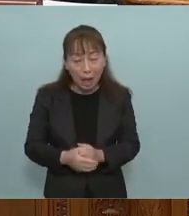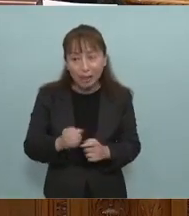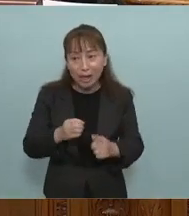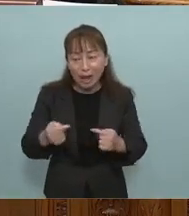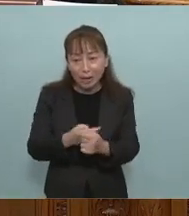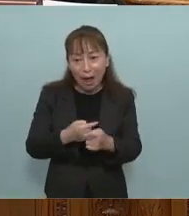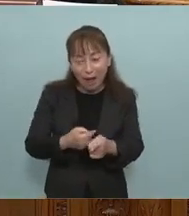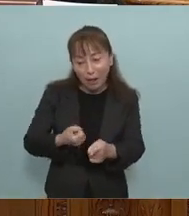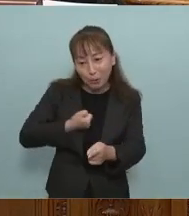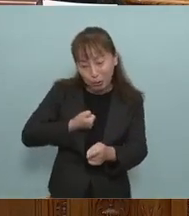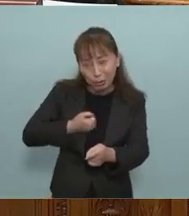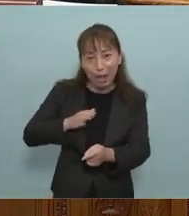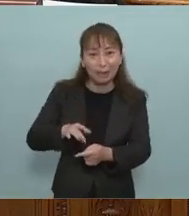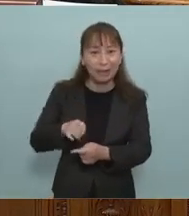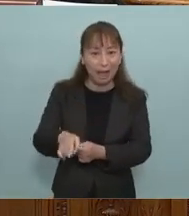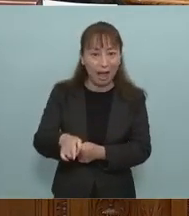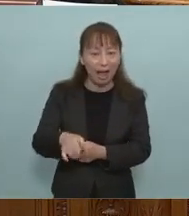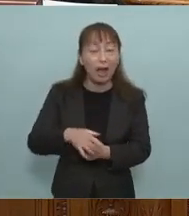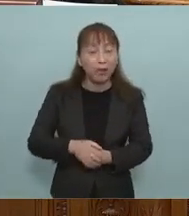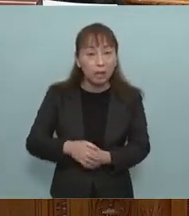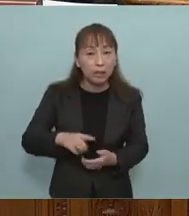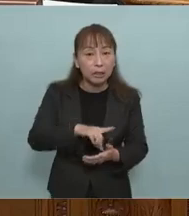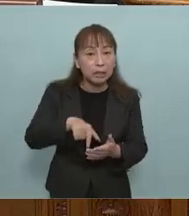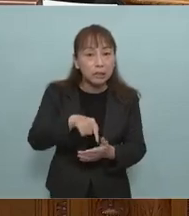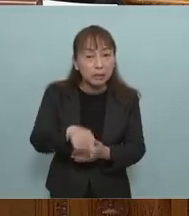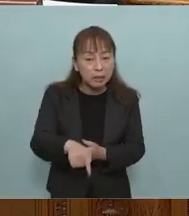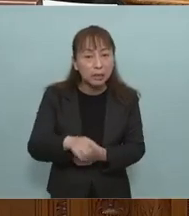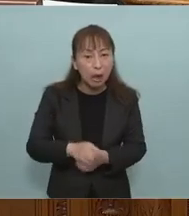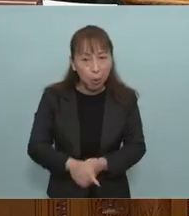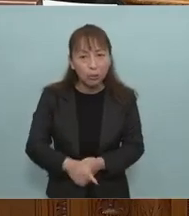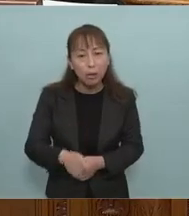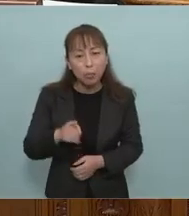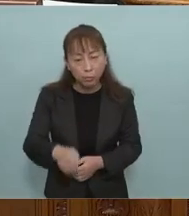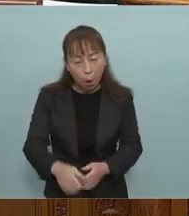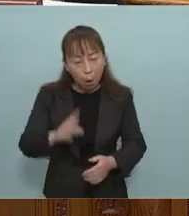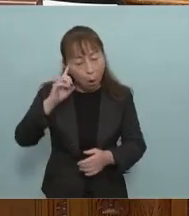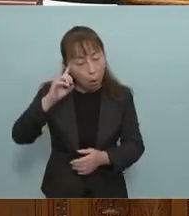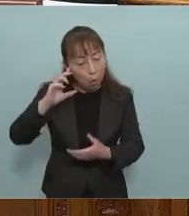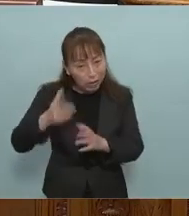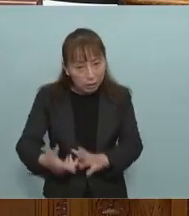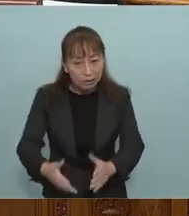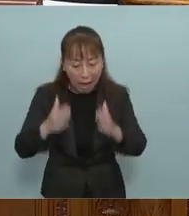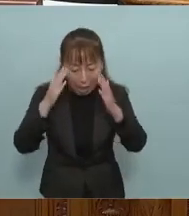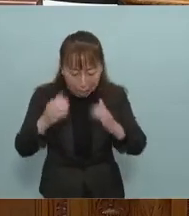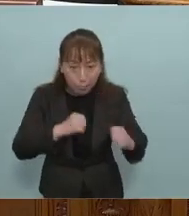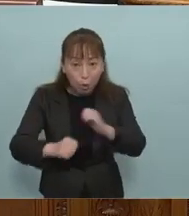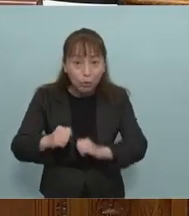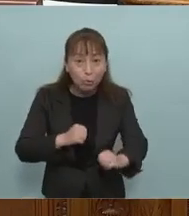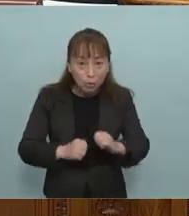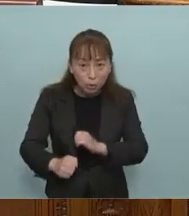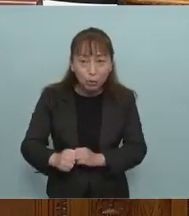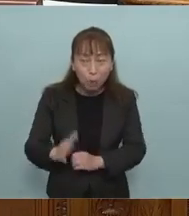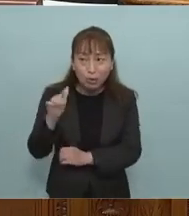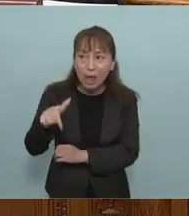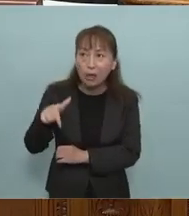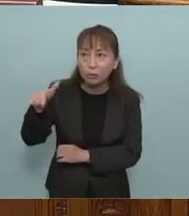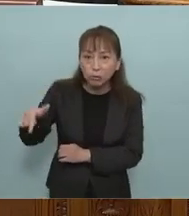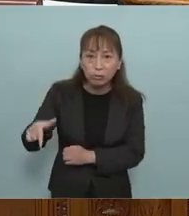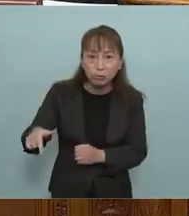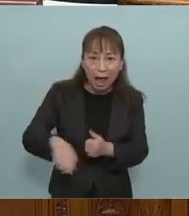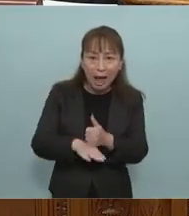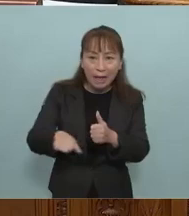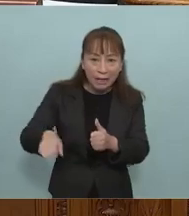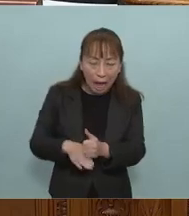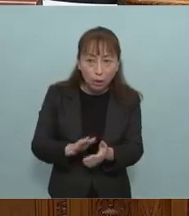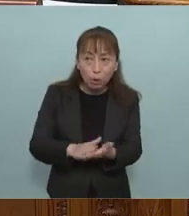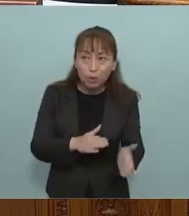ました。各地域がこうした施策に思い切って取り組めるよう、政府は環境整備に努めるべきです。そ